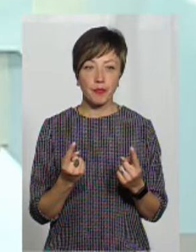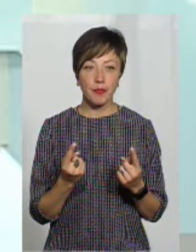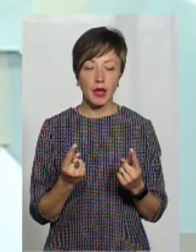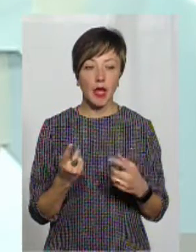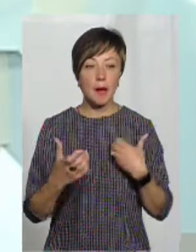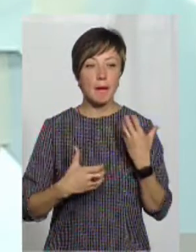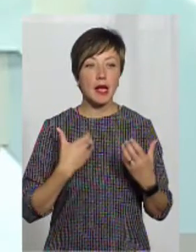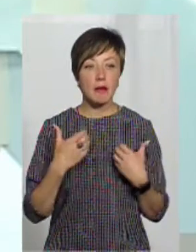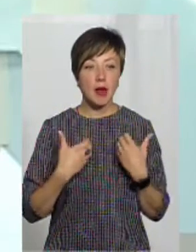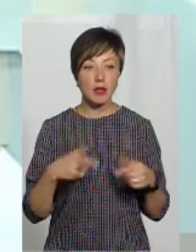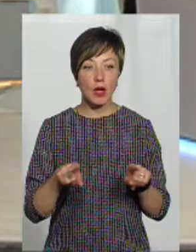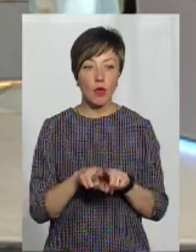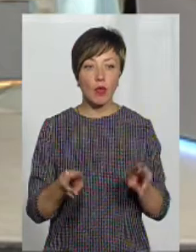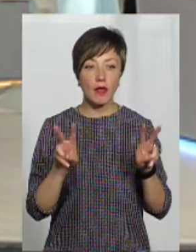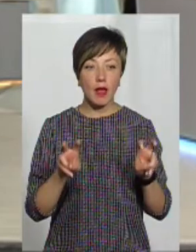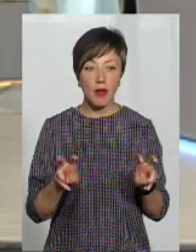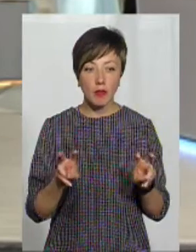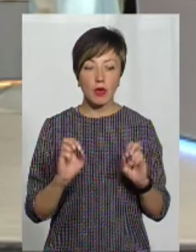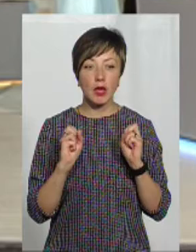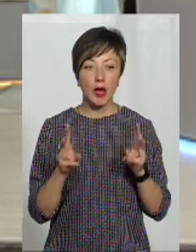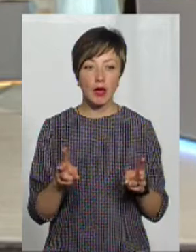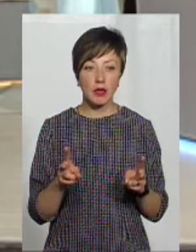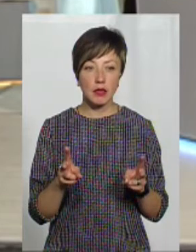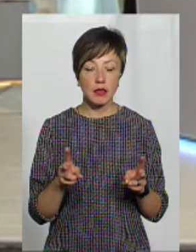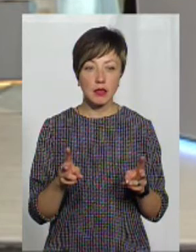дуже переймаюся такою темою, як, знову ж таки,